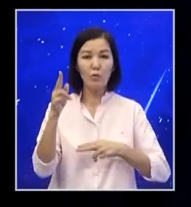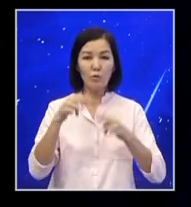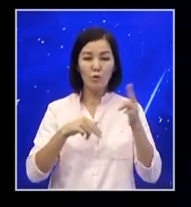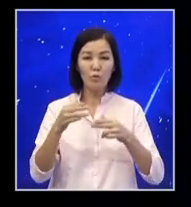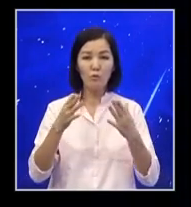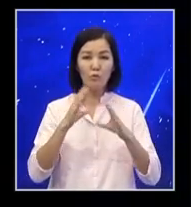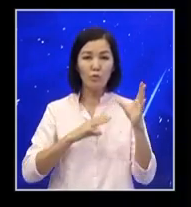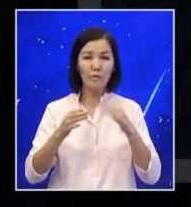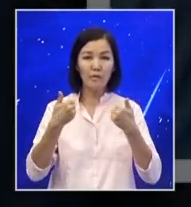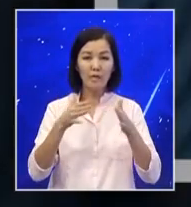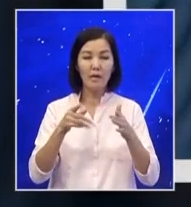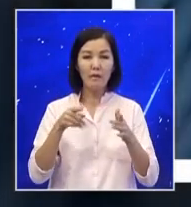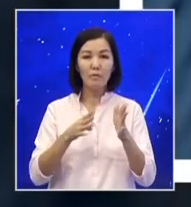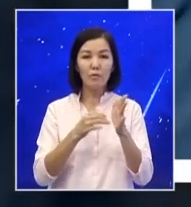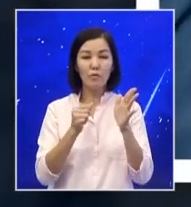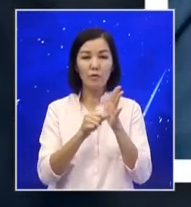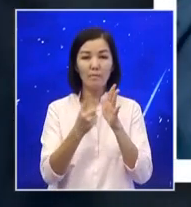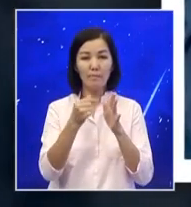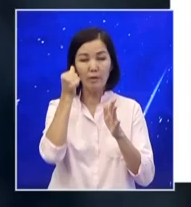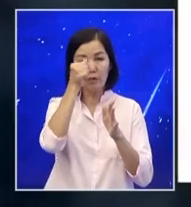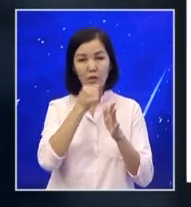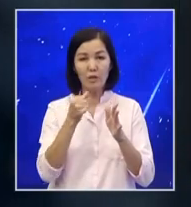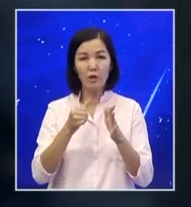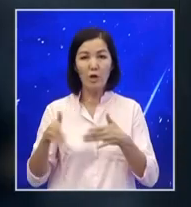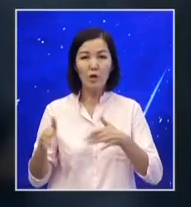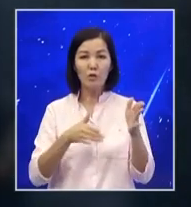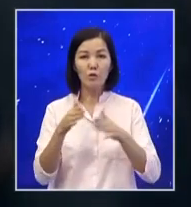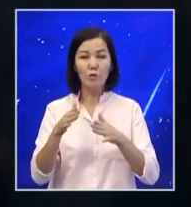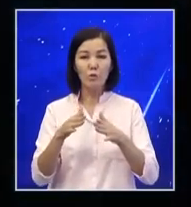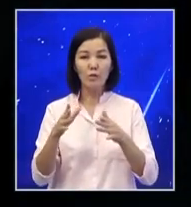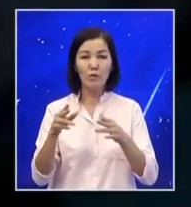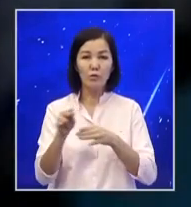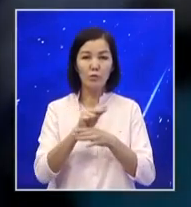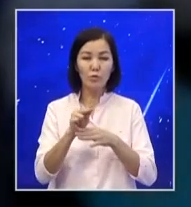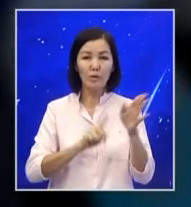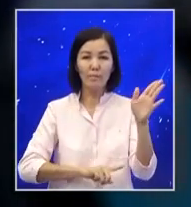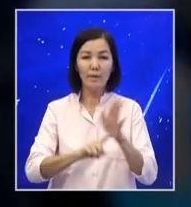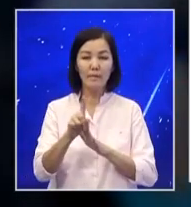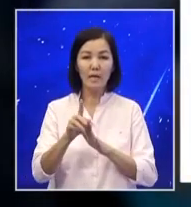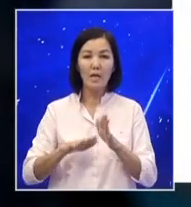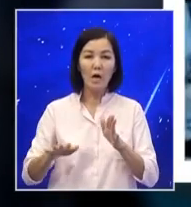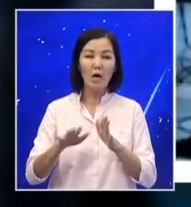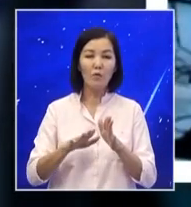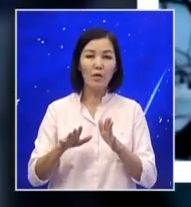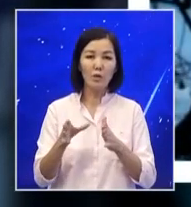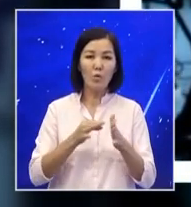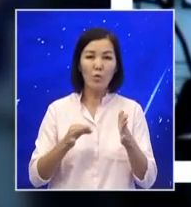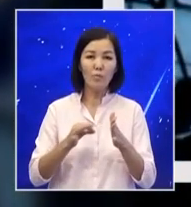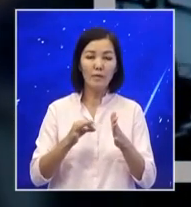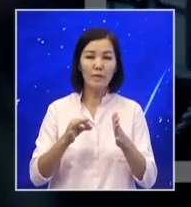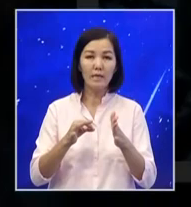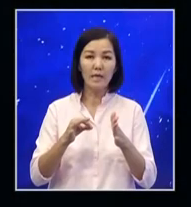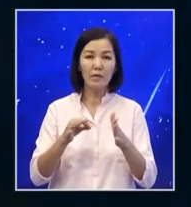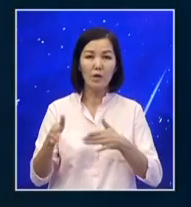жолын 1961 жылы Ақсу жол пайдалану учаскесінен бастаған. Кейін аудандық облыстық деңгейде жол мекемелерін